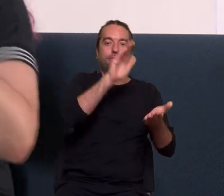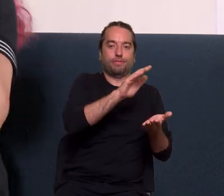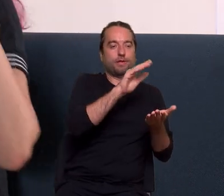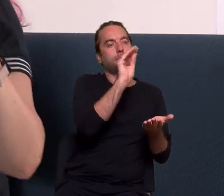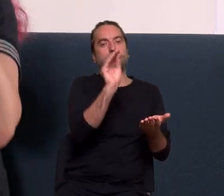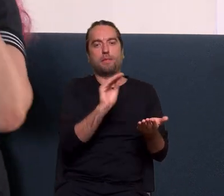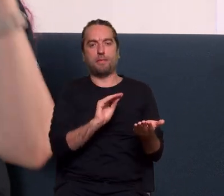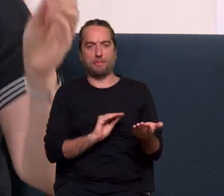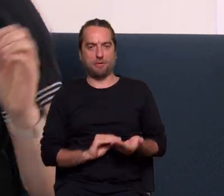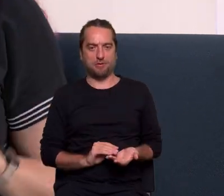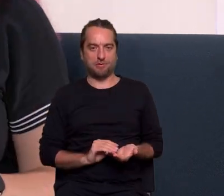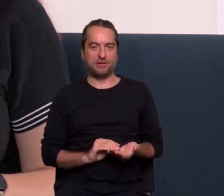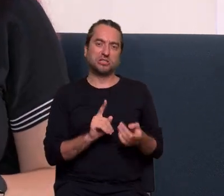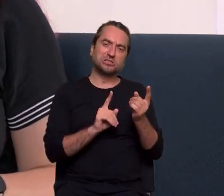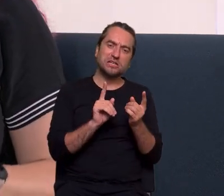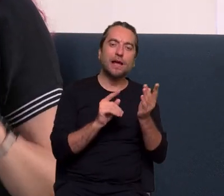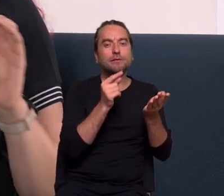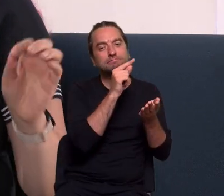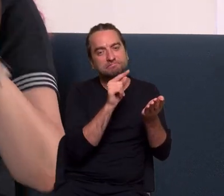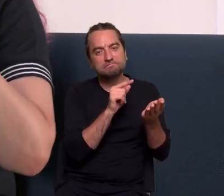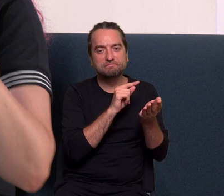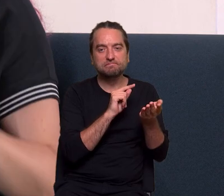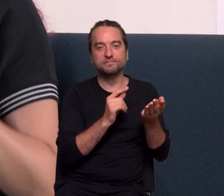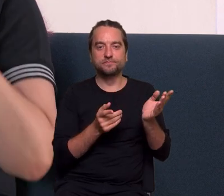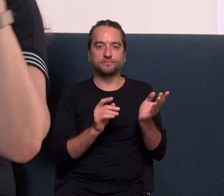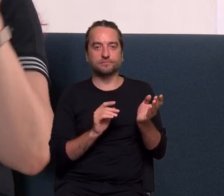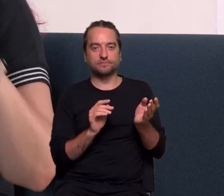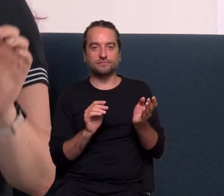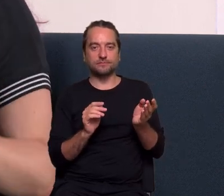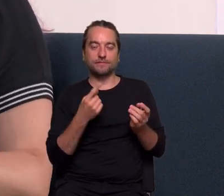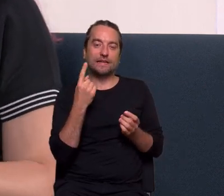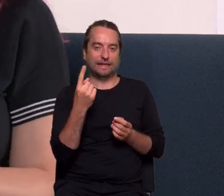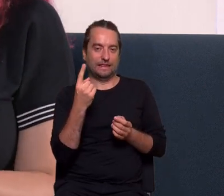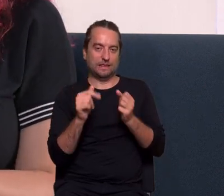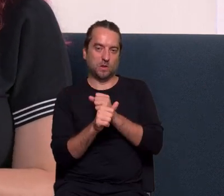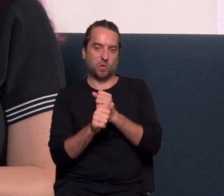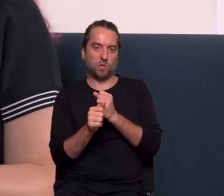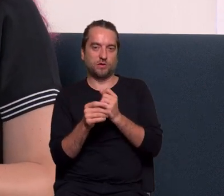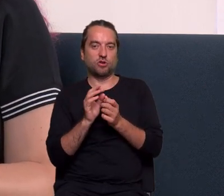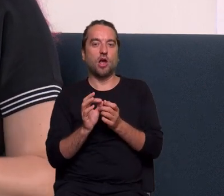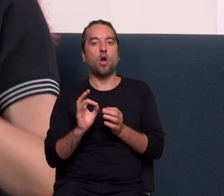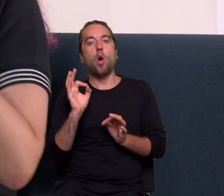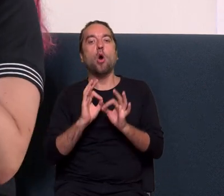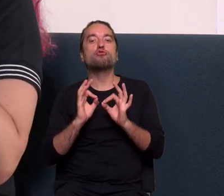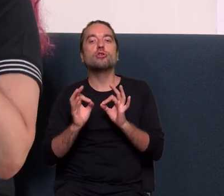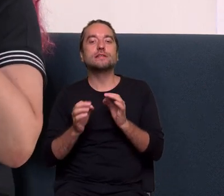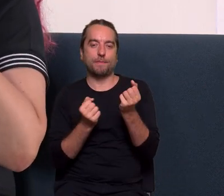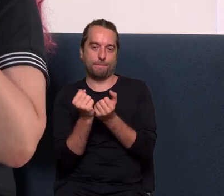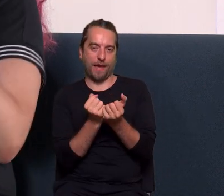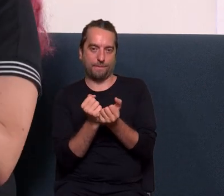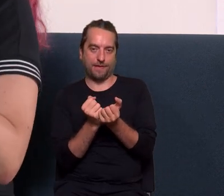nowo. Czasem nieznacznie przekreślając, prawda? Albo zaznaczając, znalazłam jeden dopisek, że oszczędzają papier. To